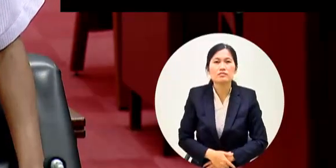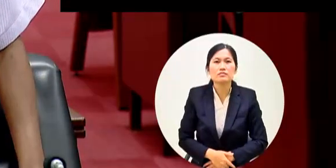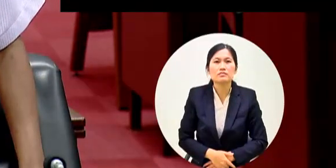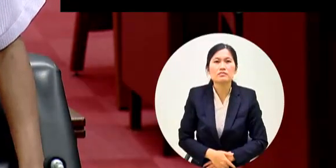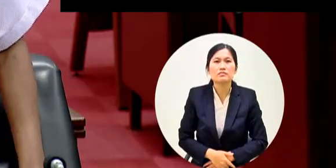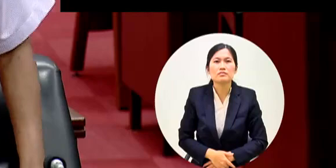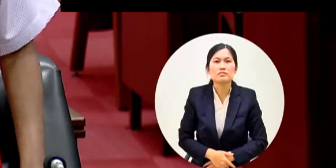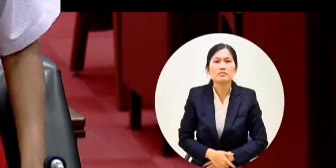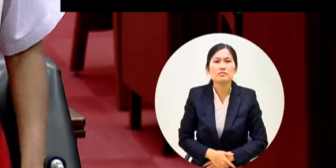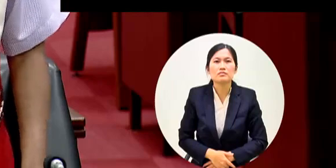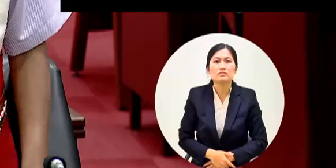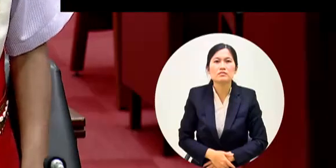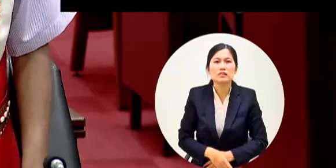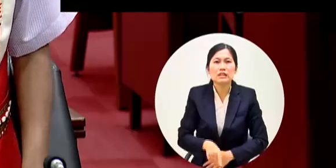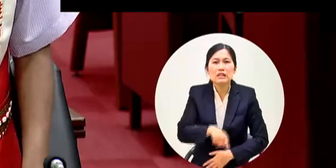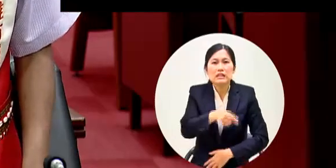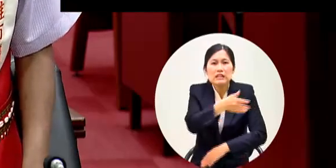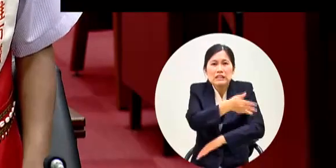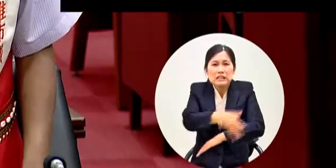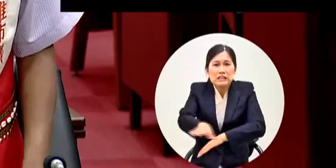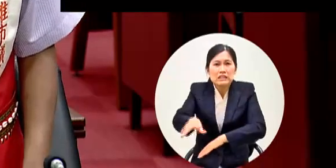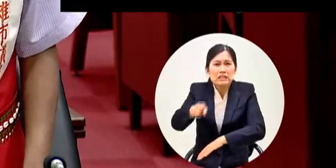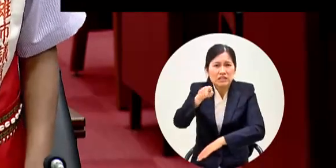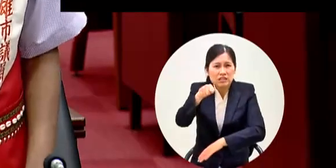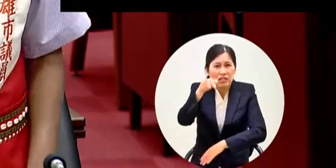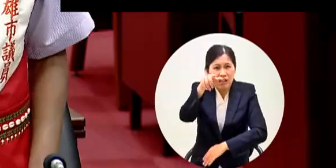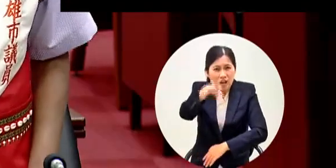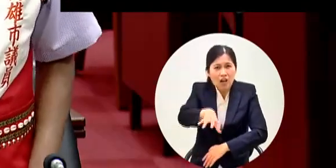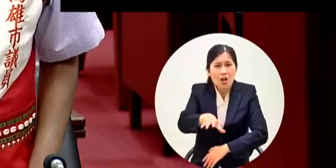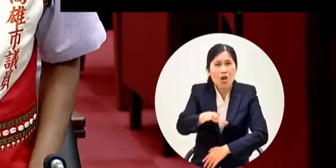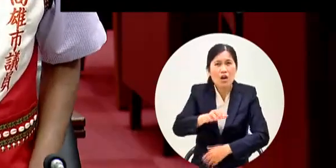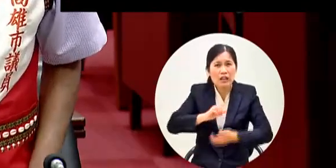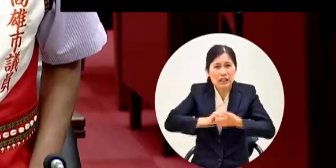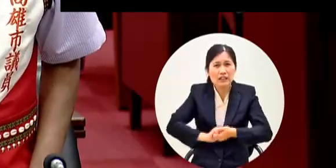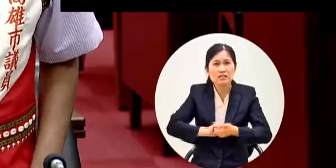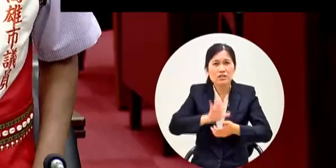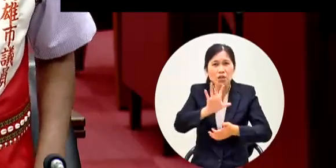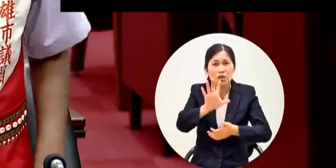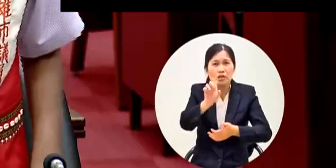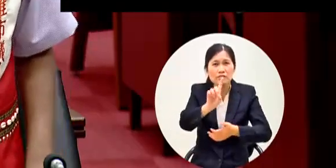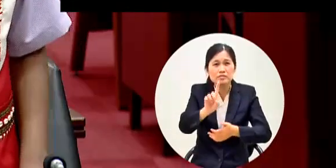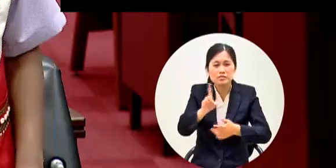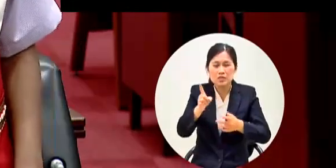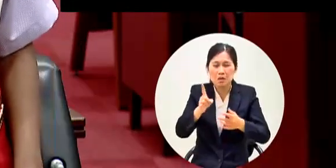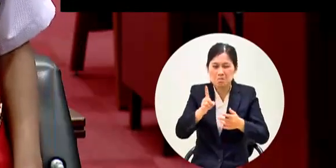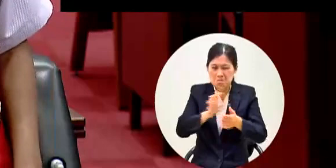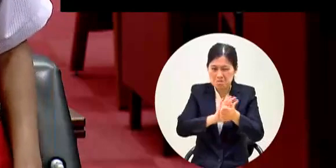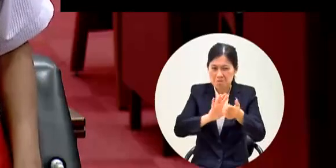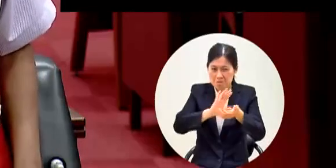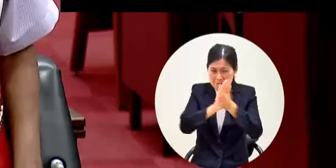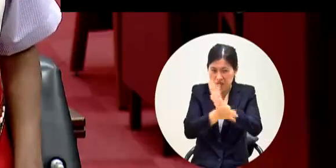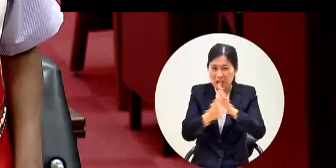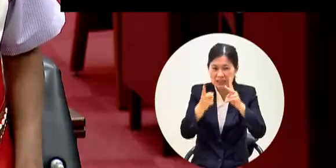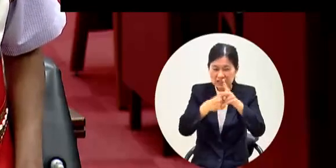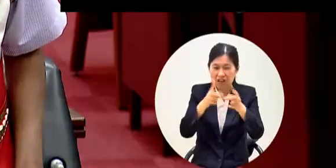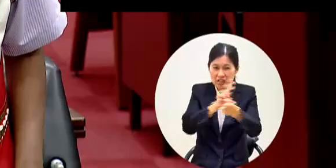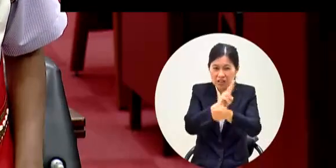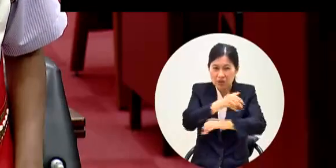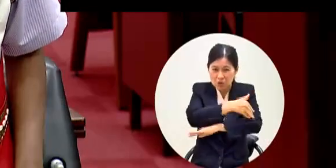左右右边有一个东庄溪，左边有一个拉胡斯